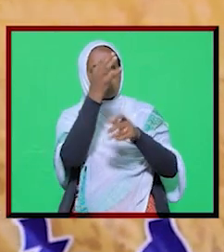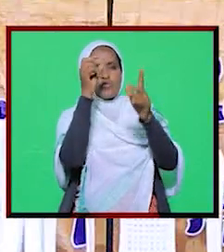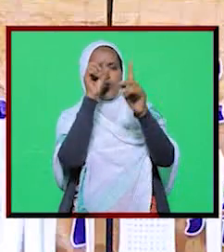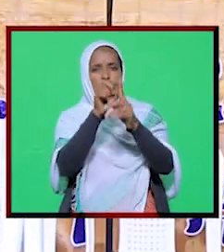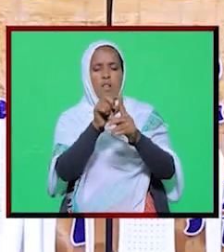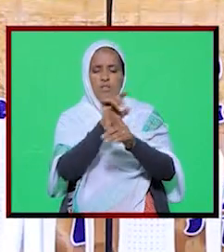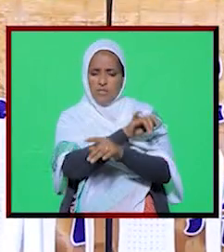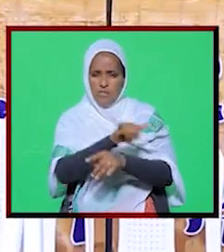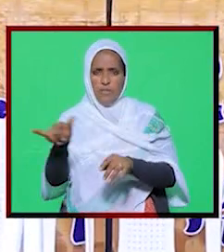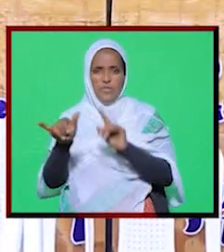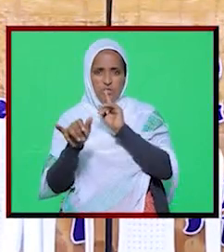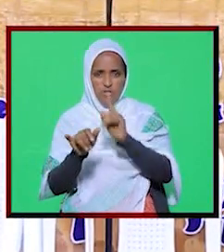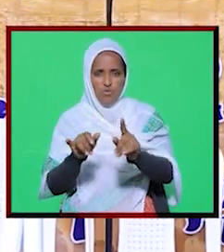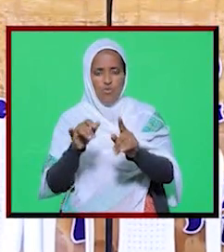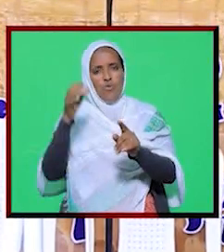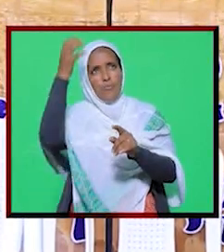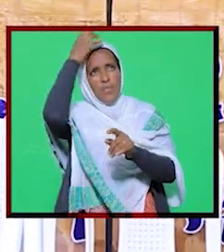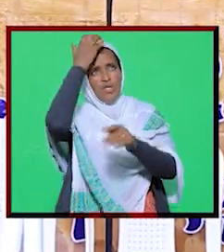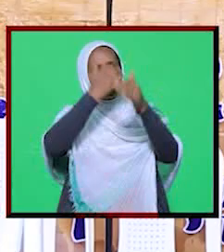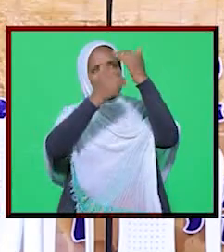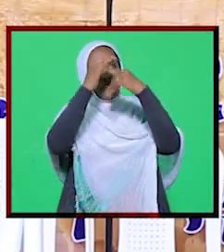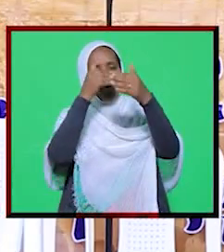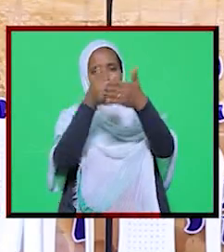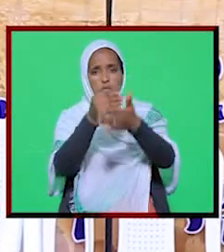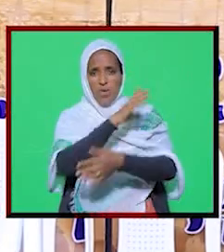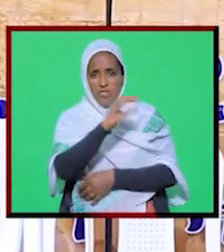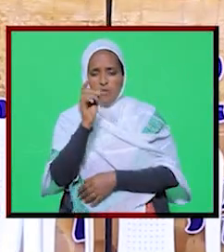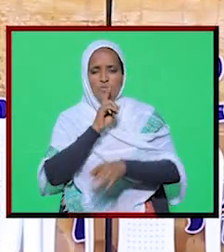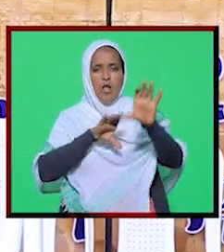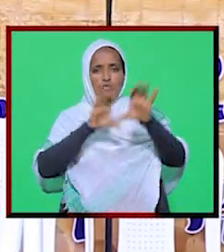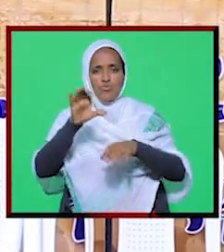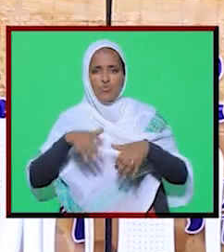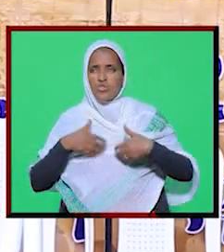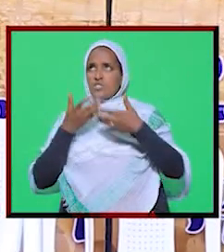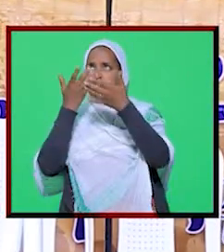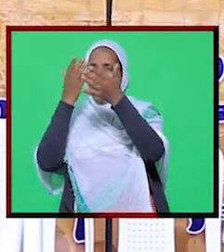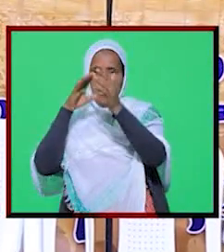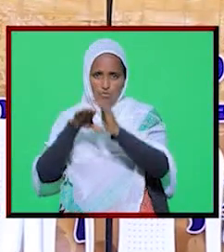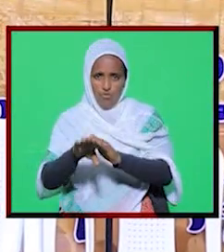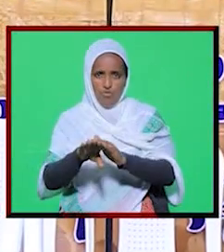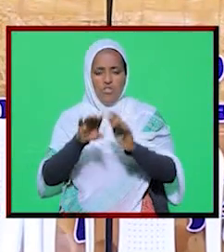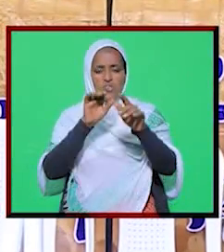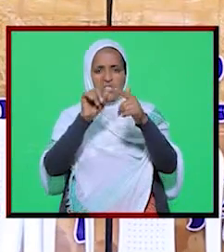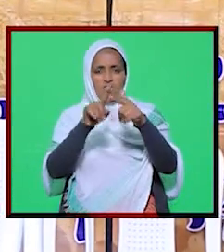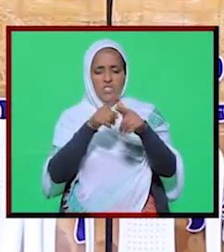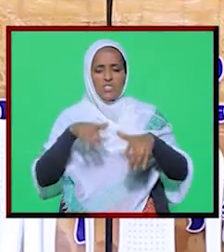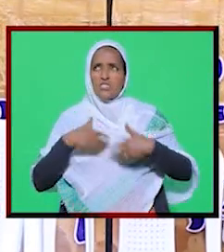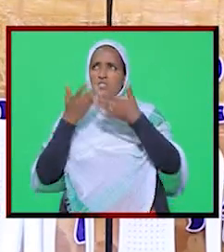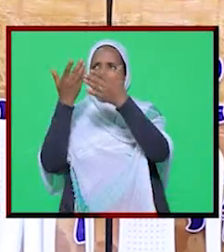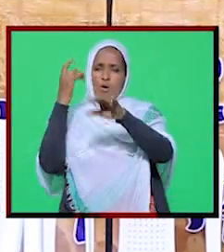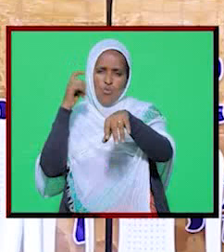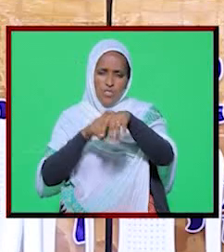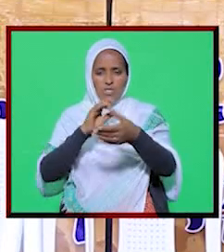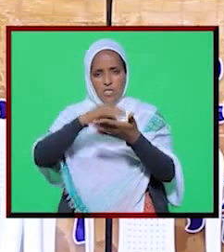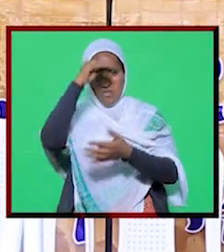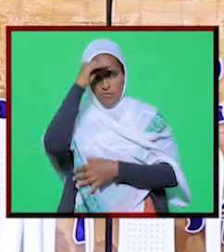ቃል ተመሳሳይ ነው። መንግስተ ሰማያት ቀርባለችና ምን አድርጉ? ንስሐ ግቡ። እንግዲህ ንስሐ ምእመናን የሁል ጊዜ